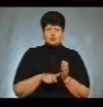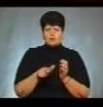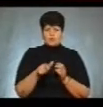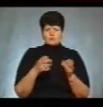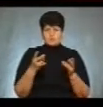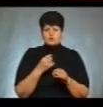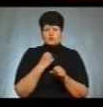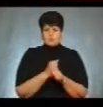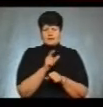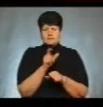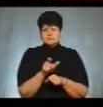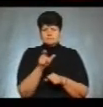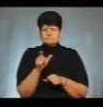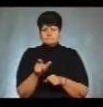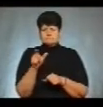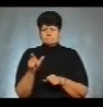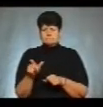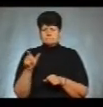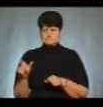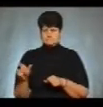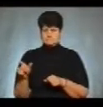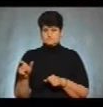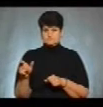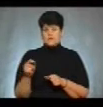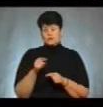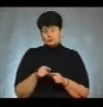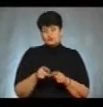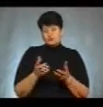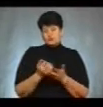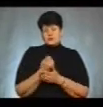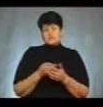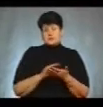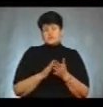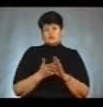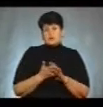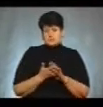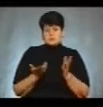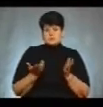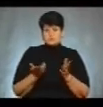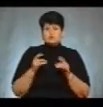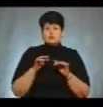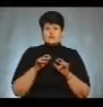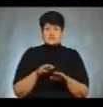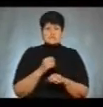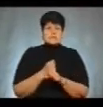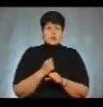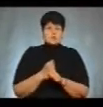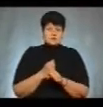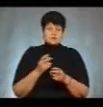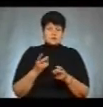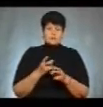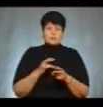її відповідними відрізками. Тому така виходить ситуація, що в процесі робіт